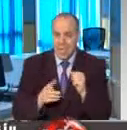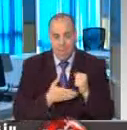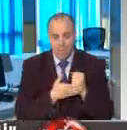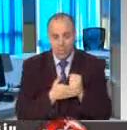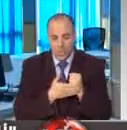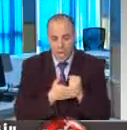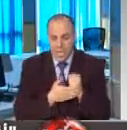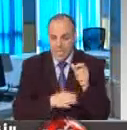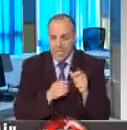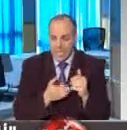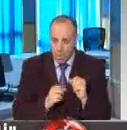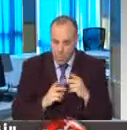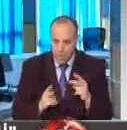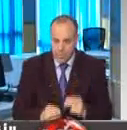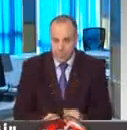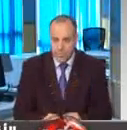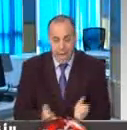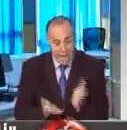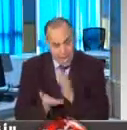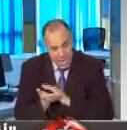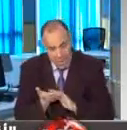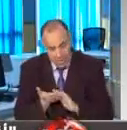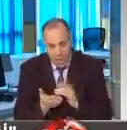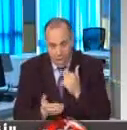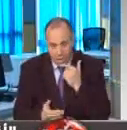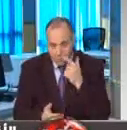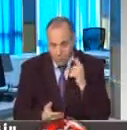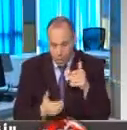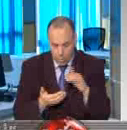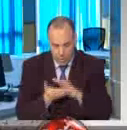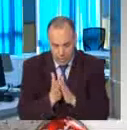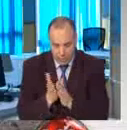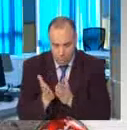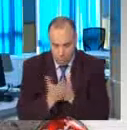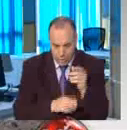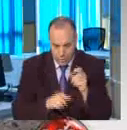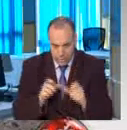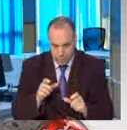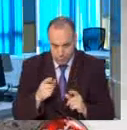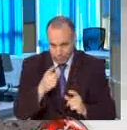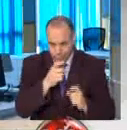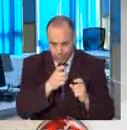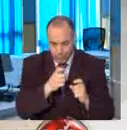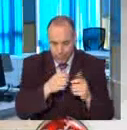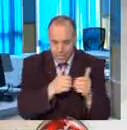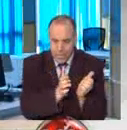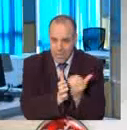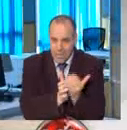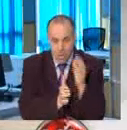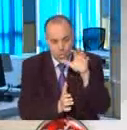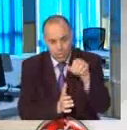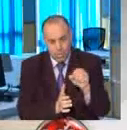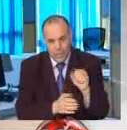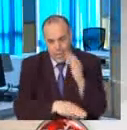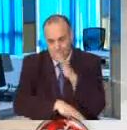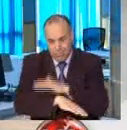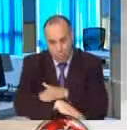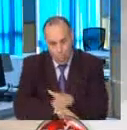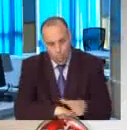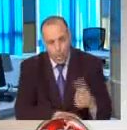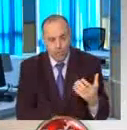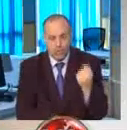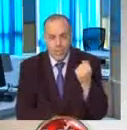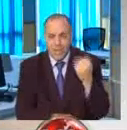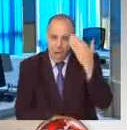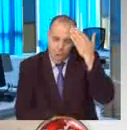المساعدات الإنسانية. ميدانيا قال المرصد السوري لحقوق الإنسان أن مقاتلي المعارضة السورية سيطروا على معبر التنف على الحدود